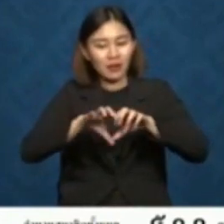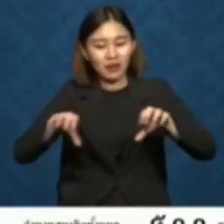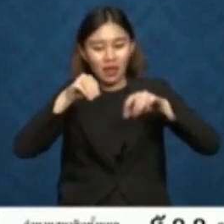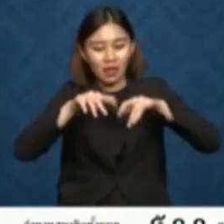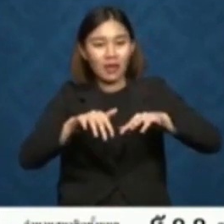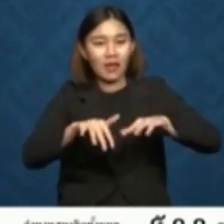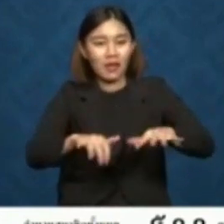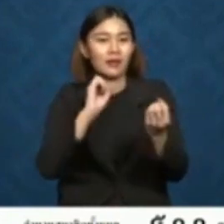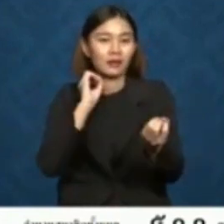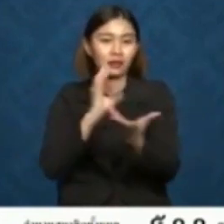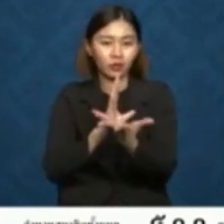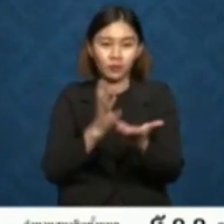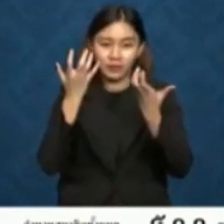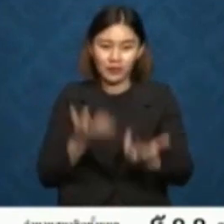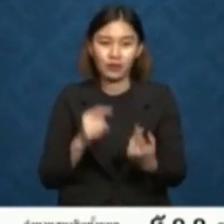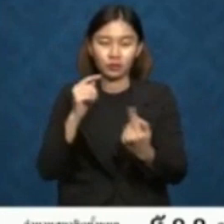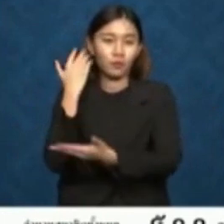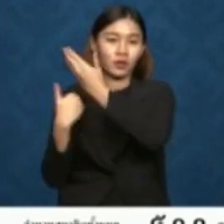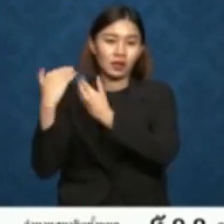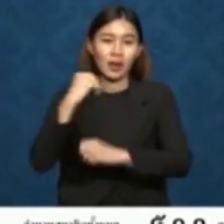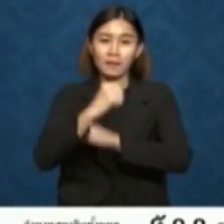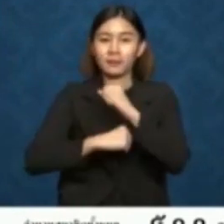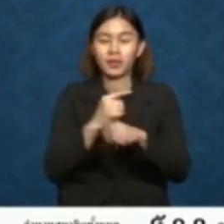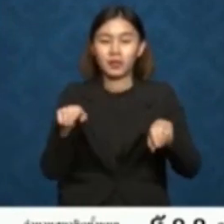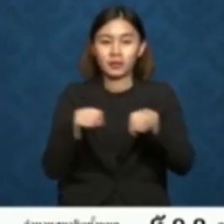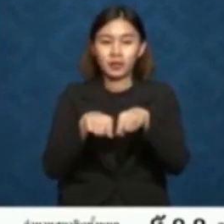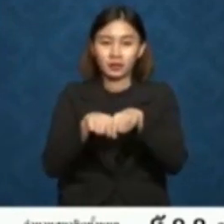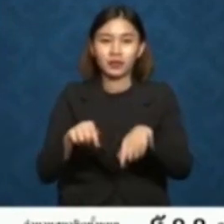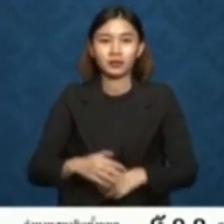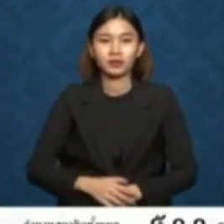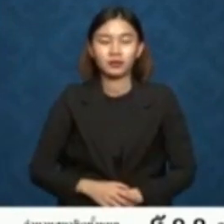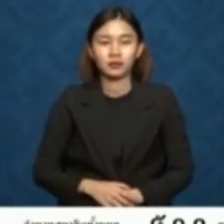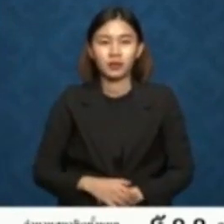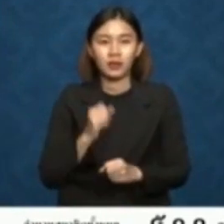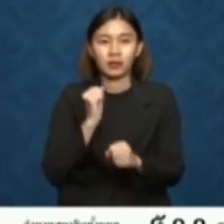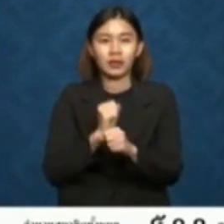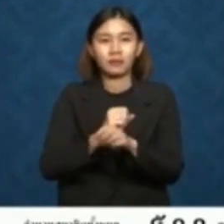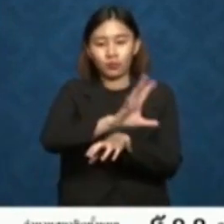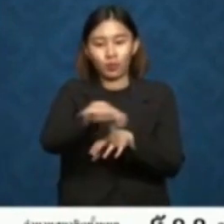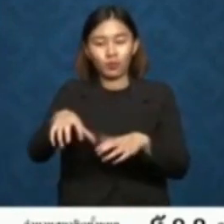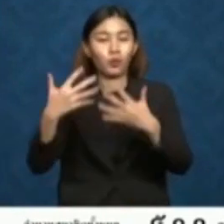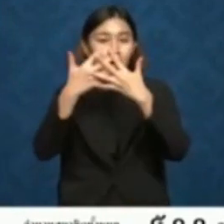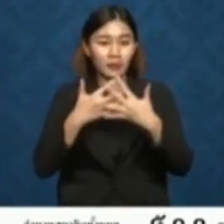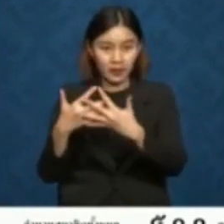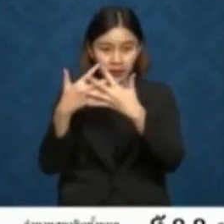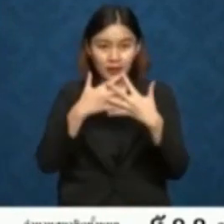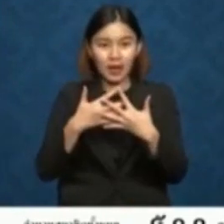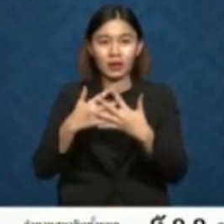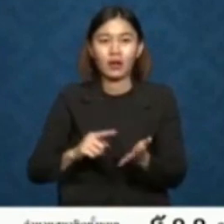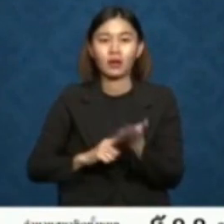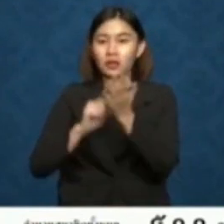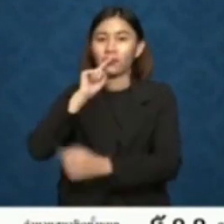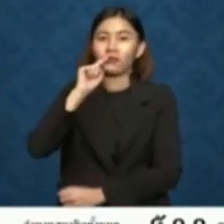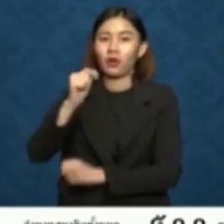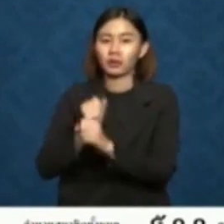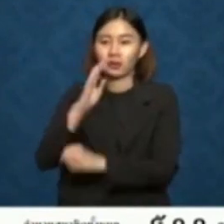ไหลนะครับของน้ำมันเกิดขึ้นครั้งใหญ่ที่สุดในประวัติศาสตร์นะครับในปีเดียวกันนะครับหน่วยงานของประเทศสหรัฐอเมริ